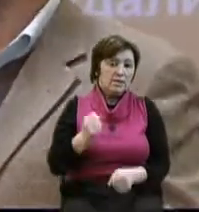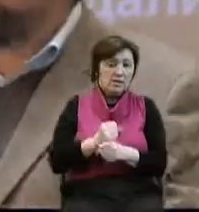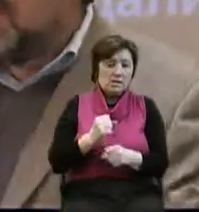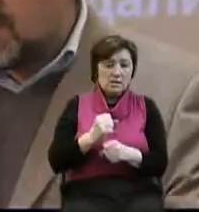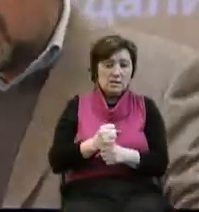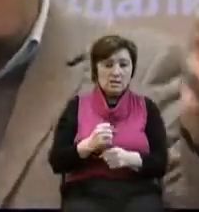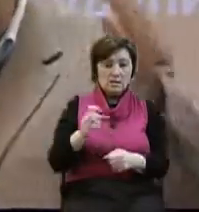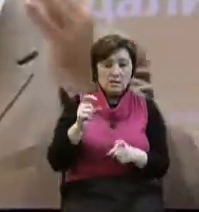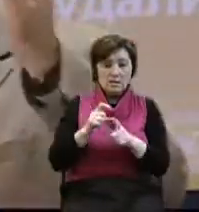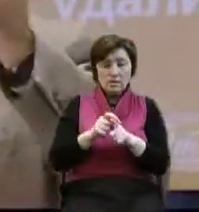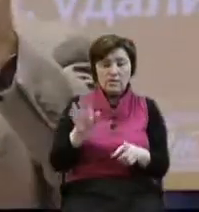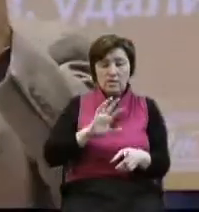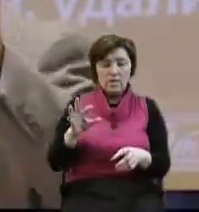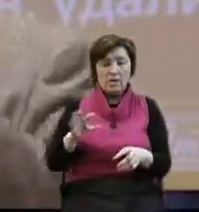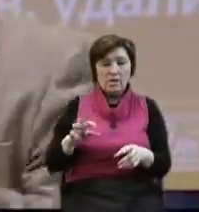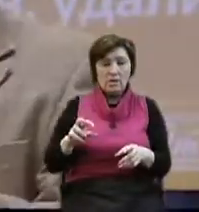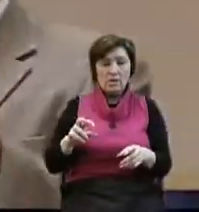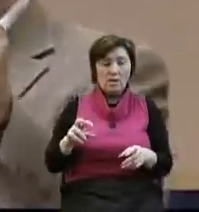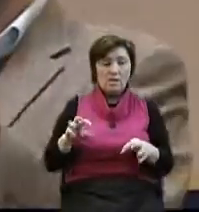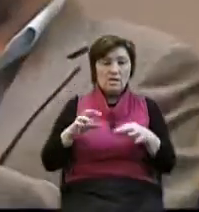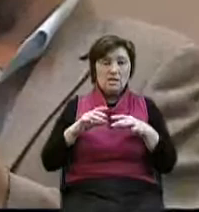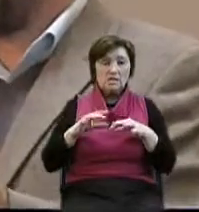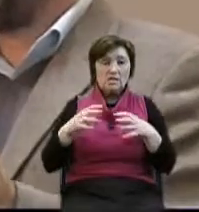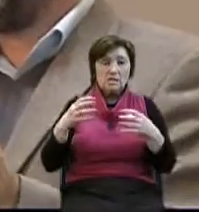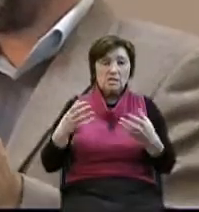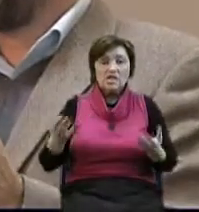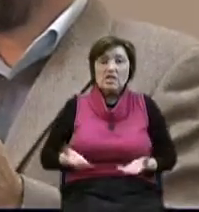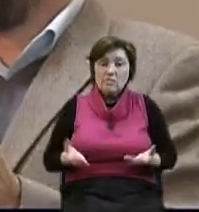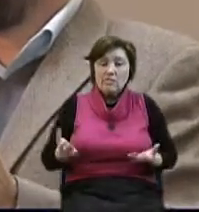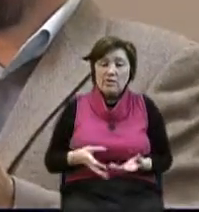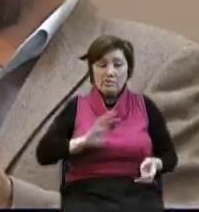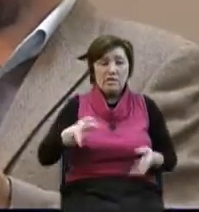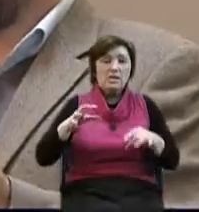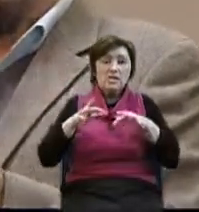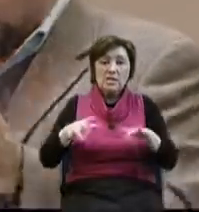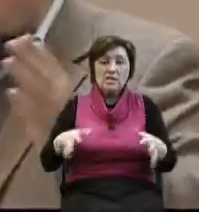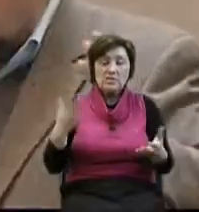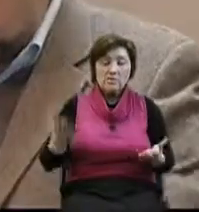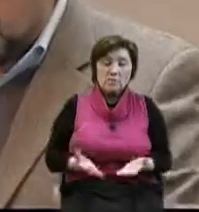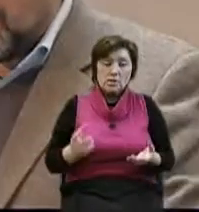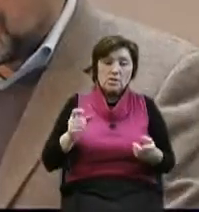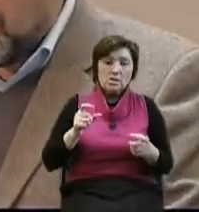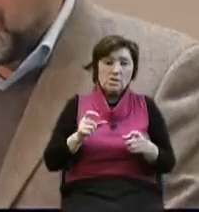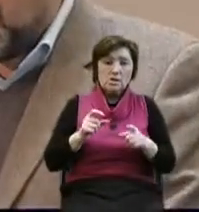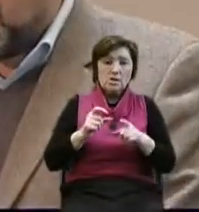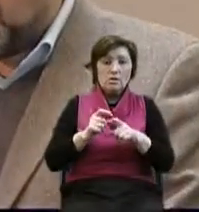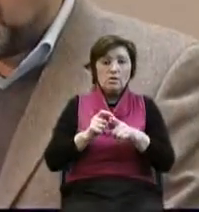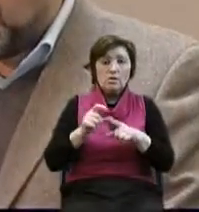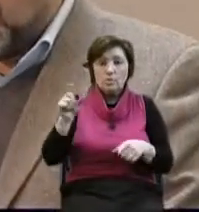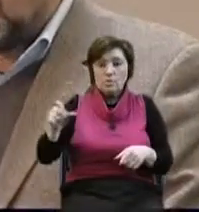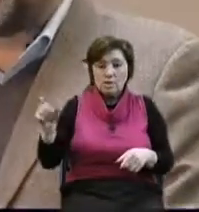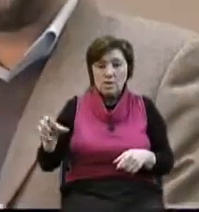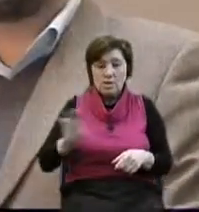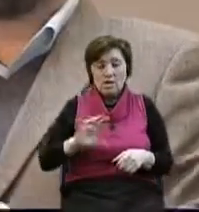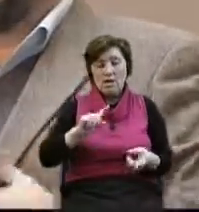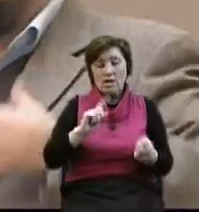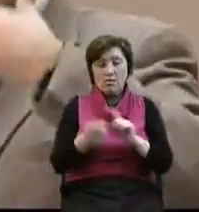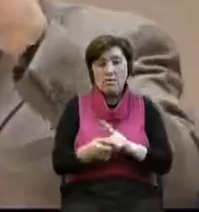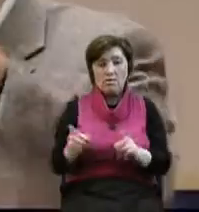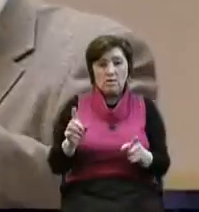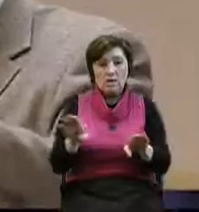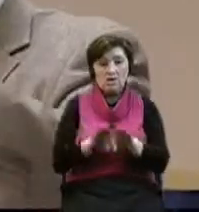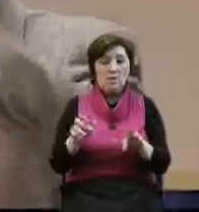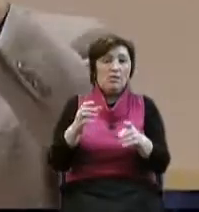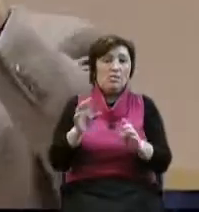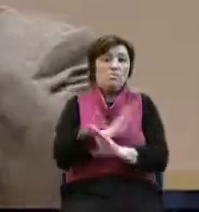людей, заменив это Слово своими традициями и преданиями. Иисус пришел, чтобы